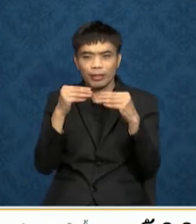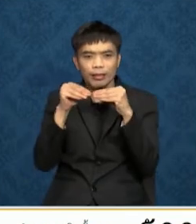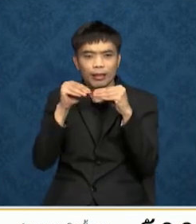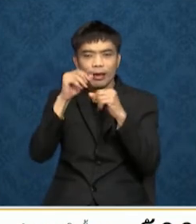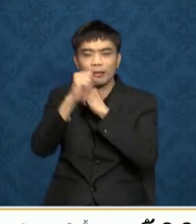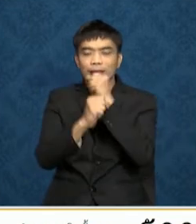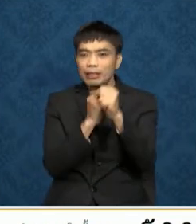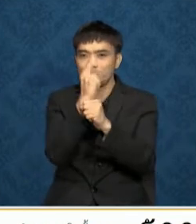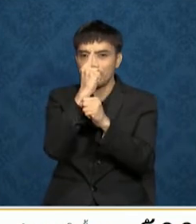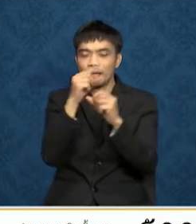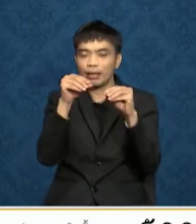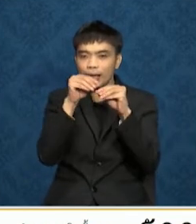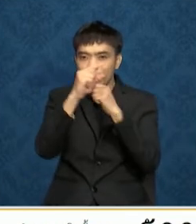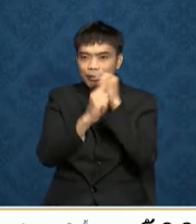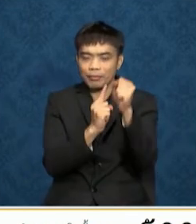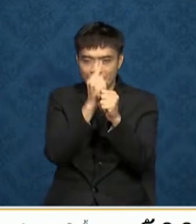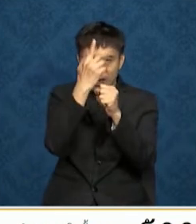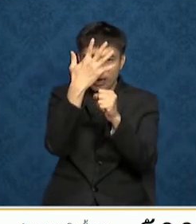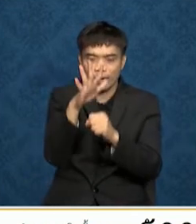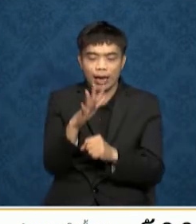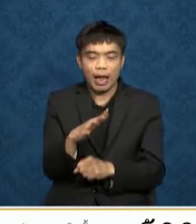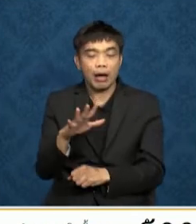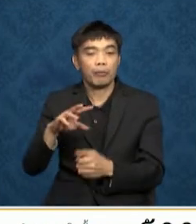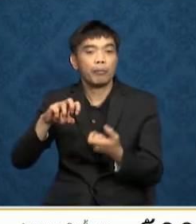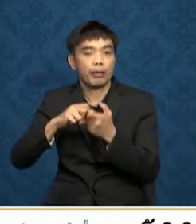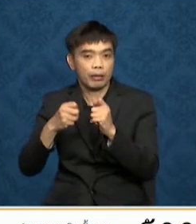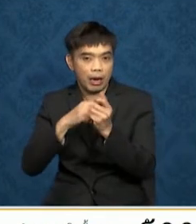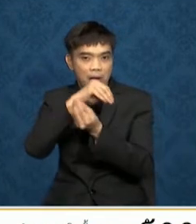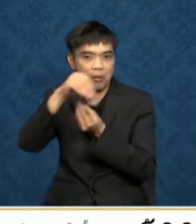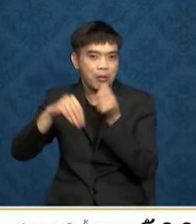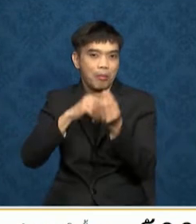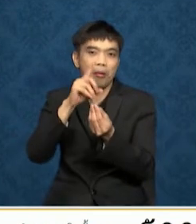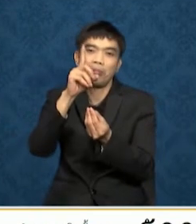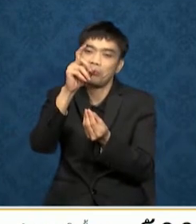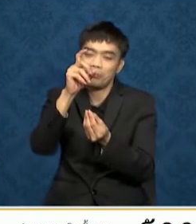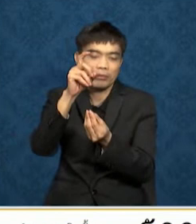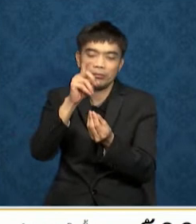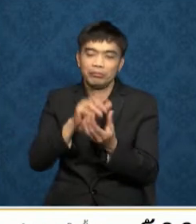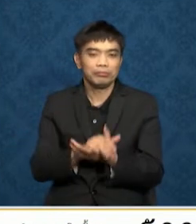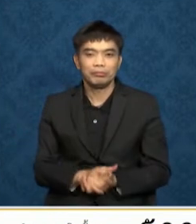นำประเทศเข้าสู่วิกฤตและเกือบเจ๊งแล้วท่านอาจารยครับ